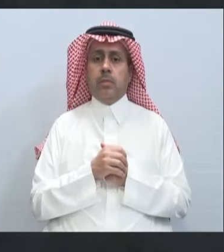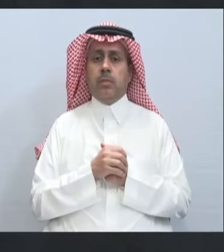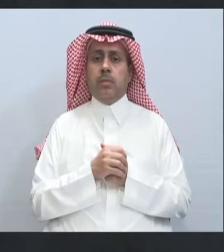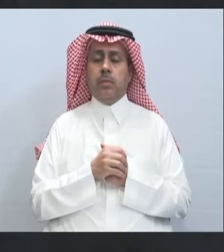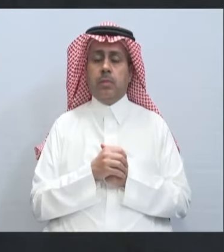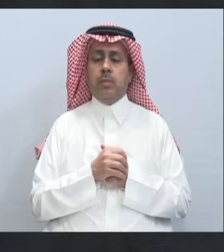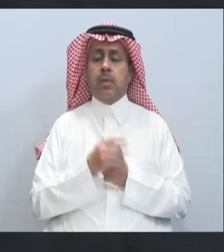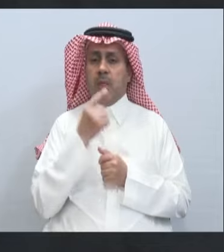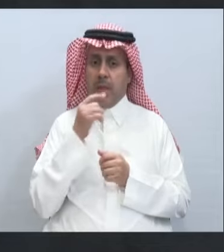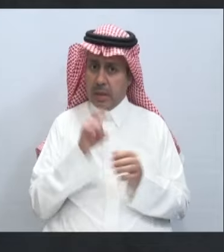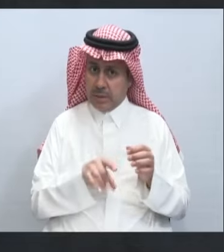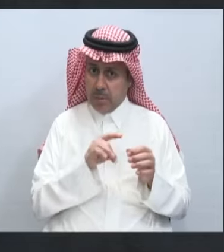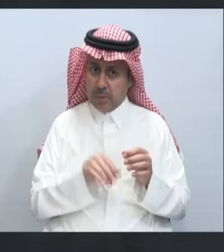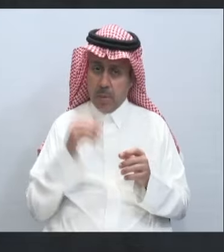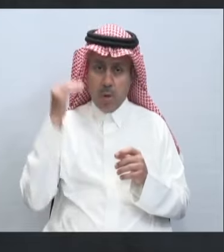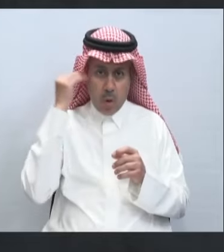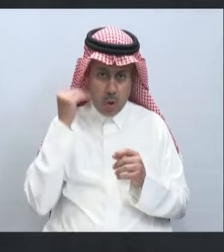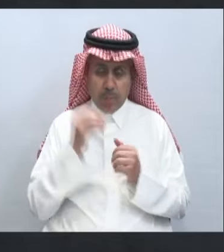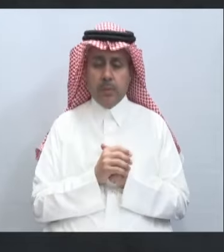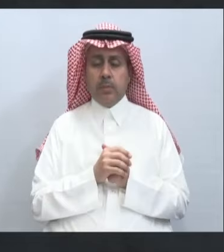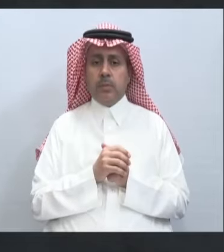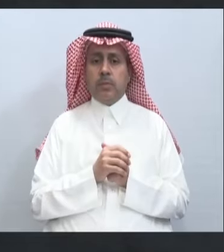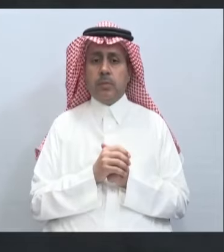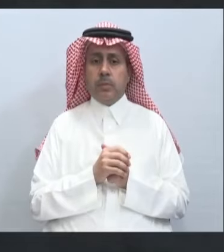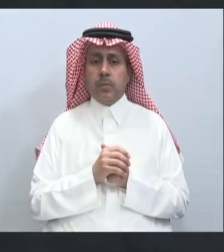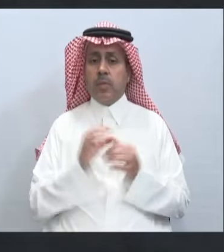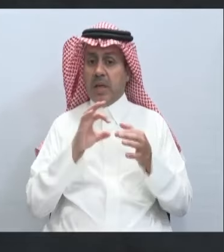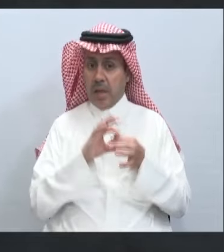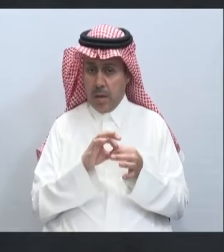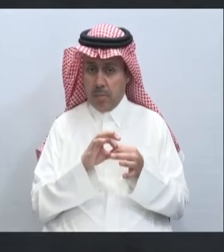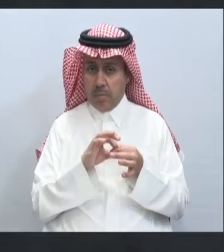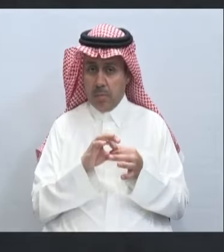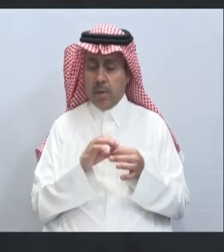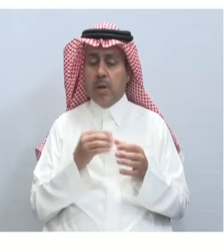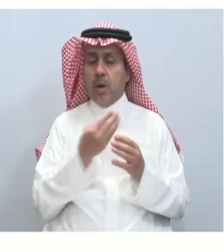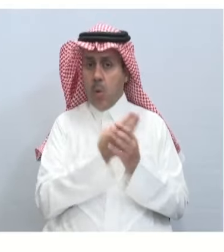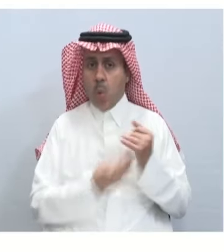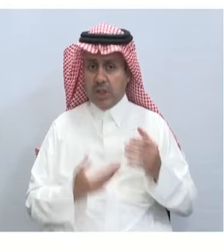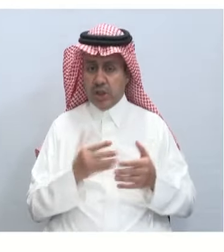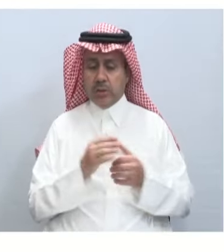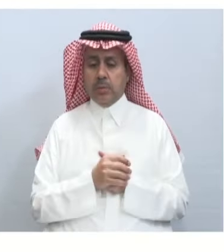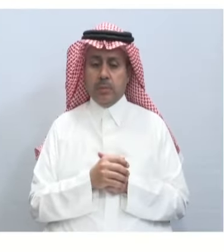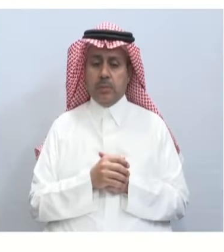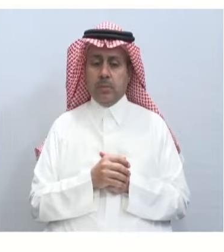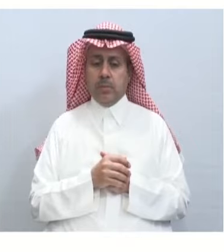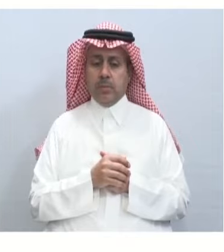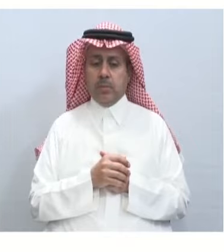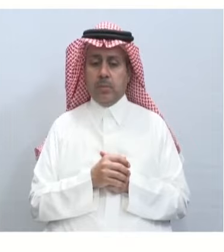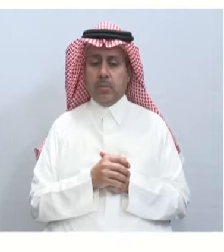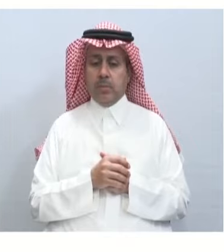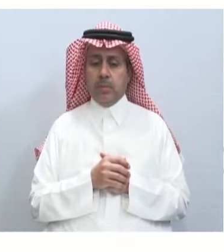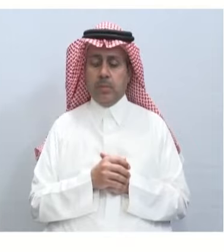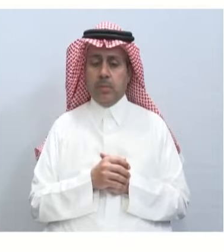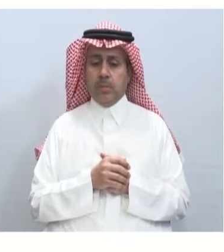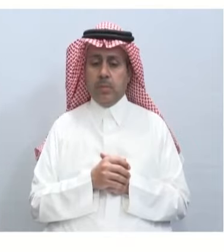بالاستحاضه وكذلك ما ما يتعلق بالنفاس ولكن قبل ان نبدا بارك الله